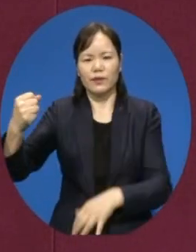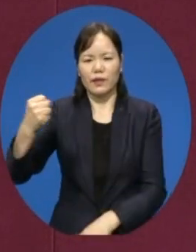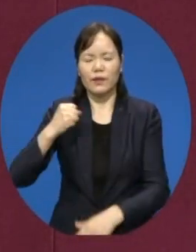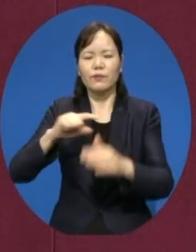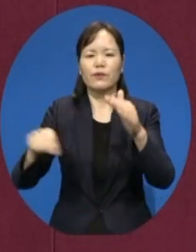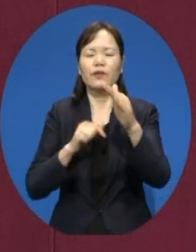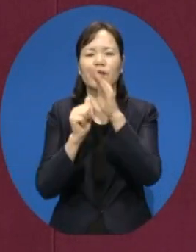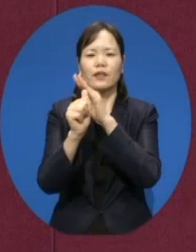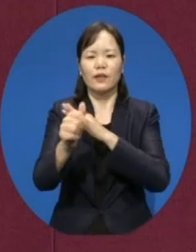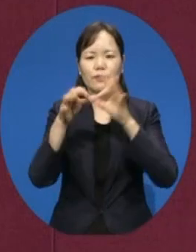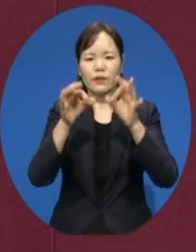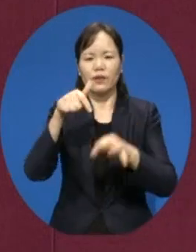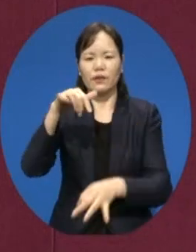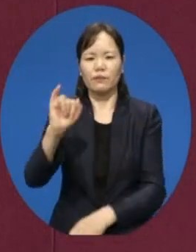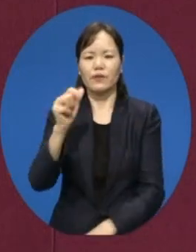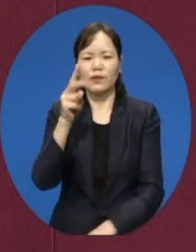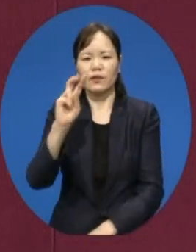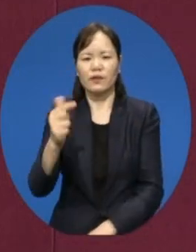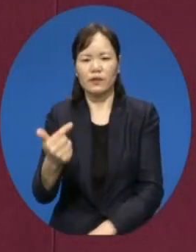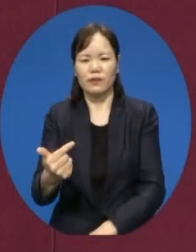원내대표 김기현입니다.